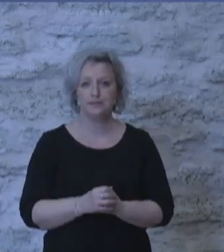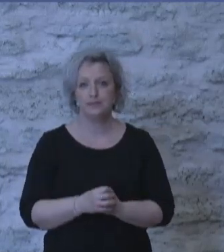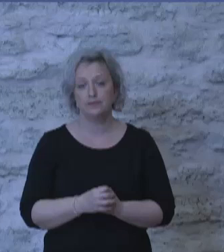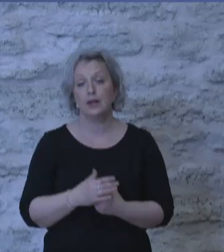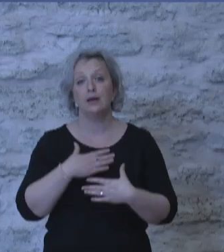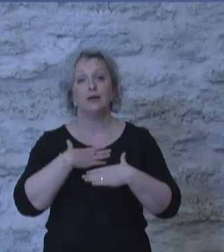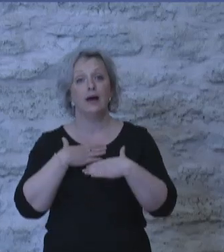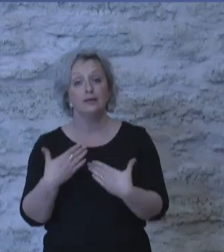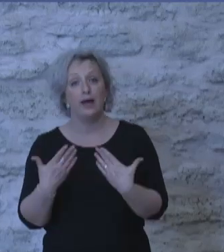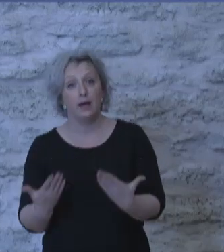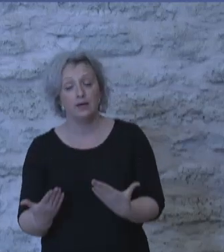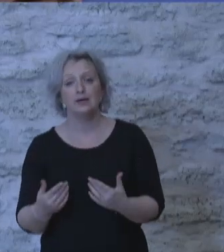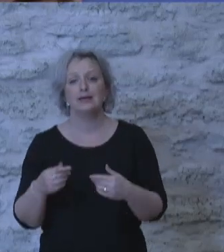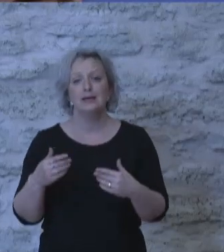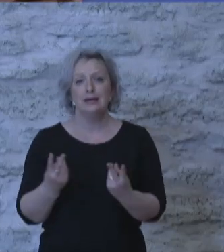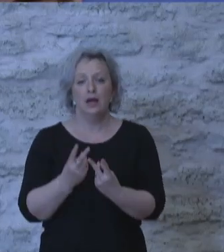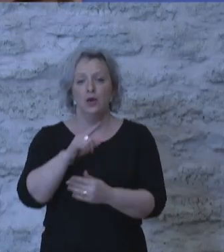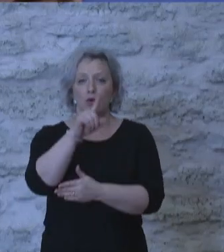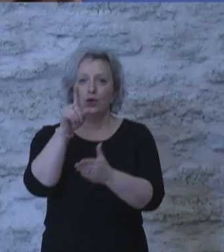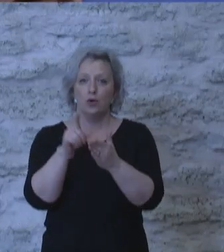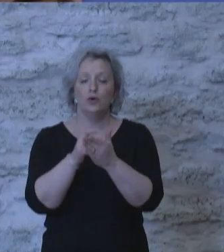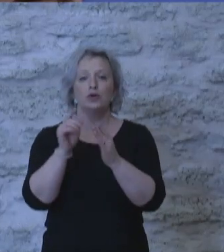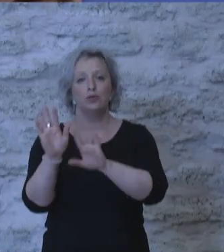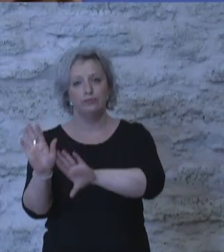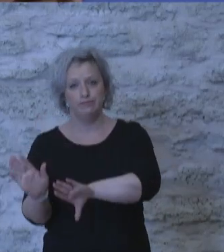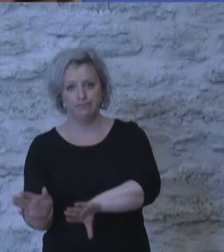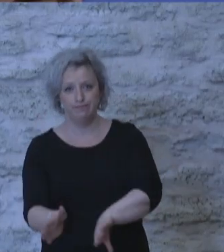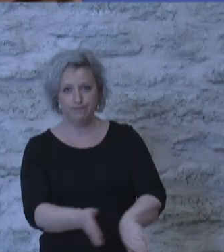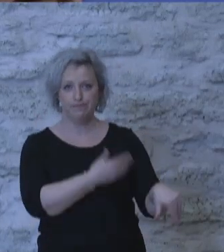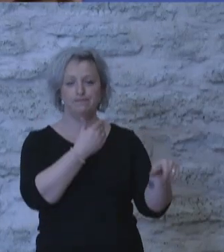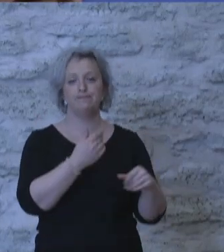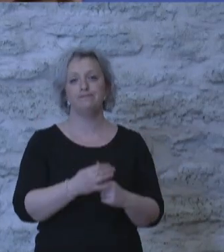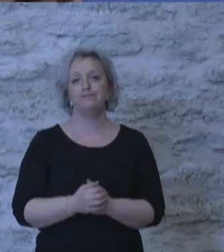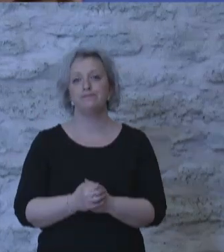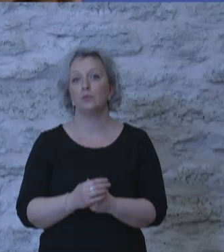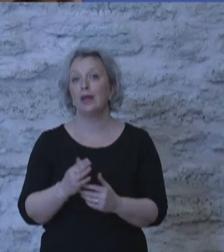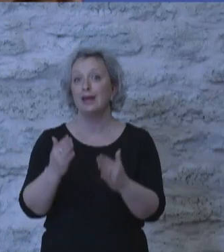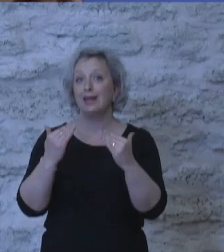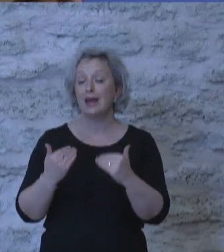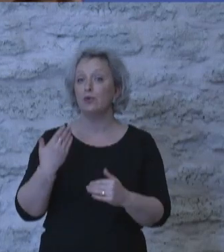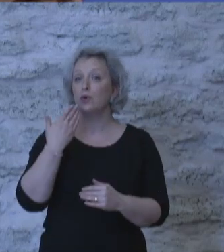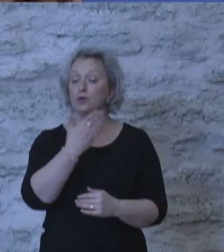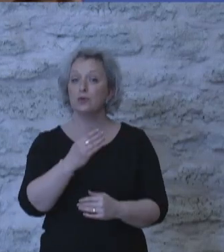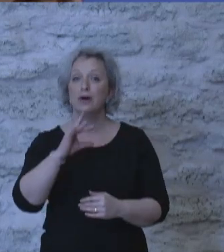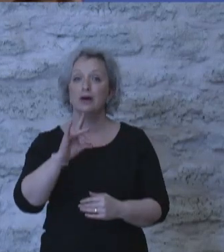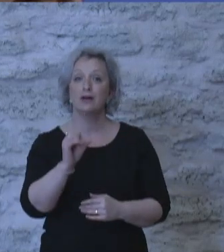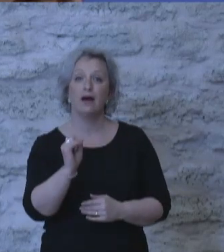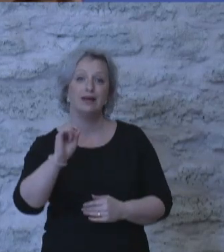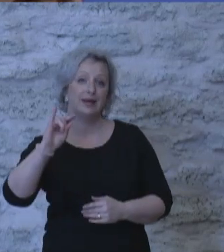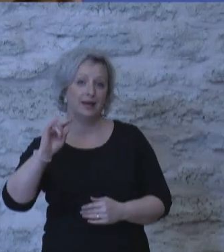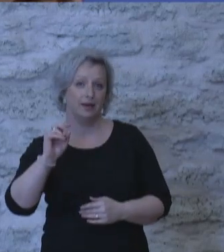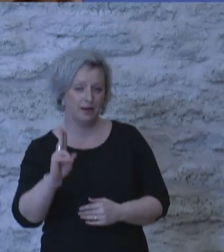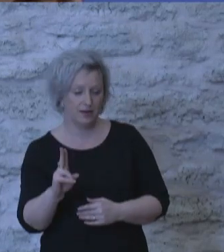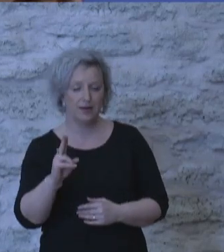Aitäh! Lõpetan selle küsimuse käsitlemise. Ja järgmisena küsib Kati Raik ja vastab